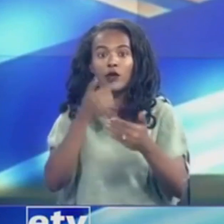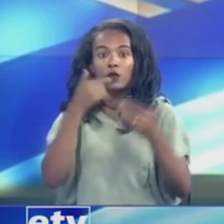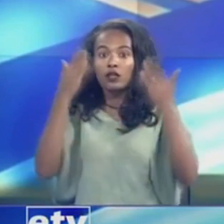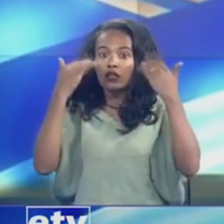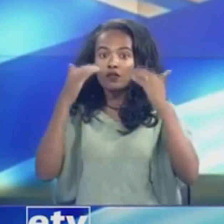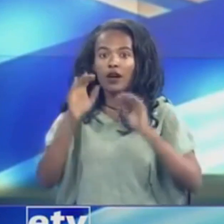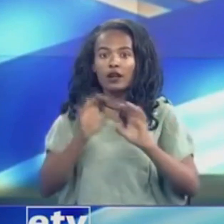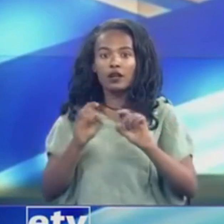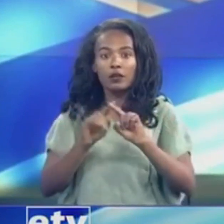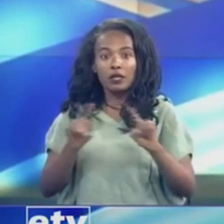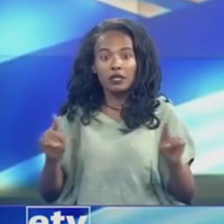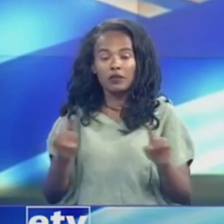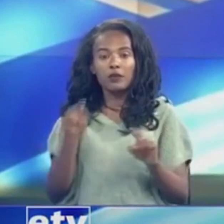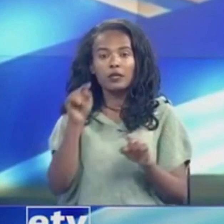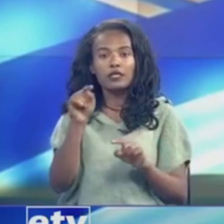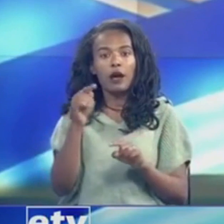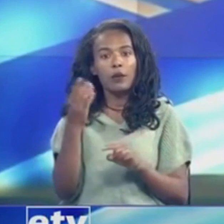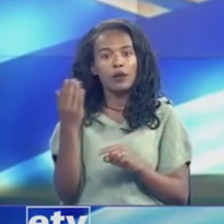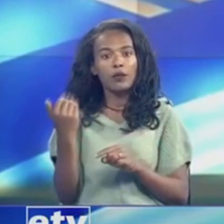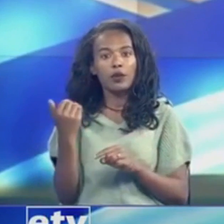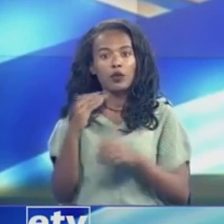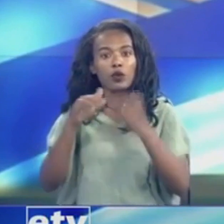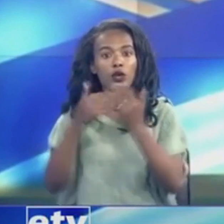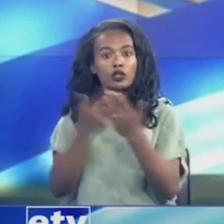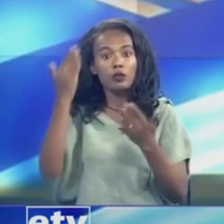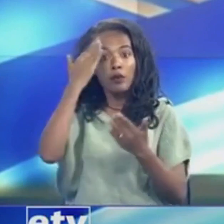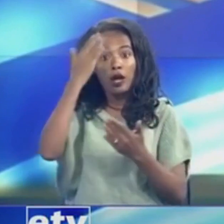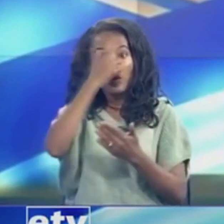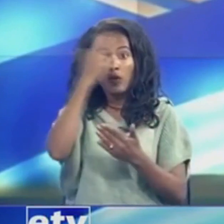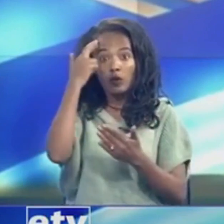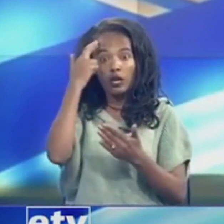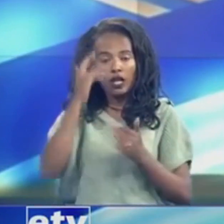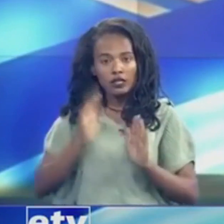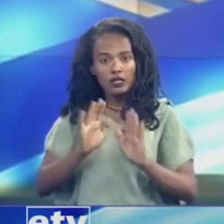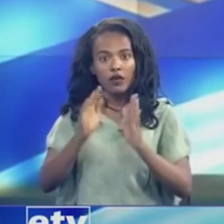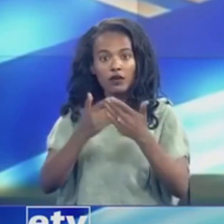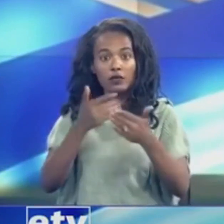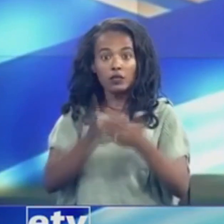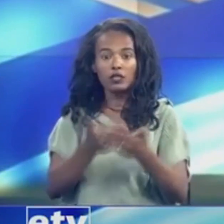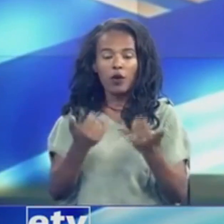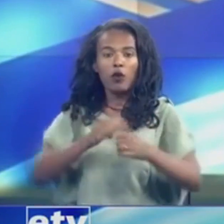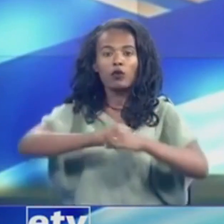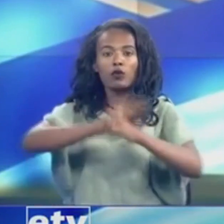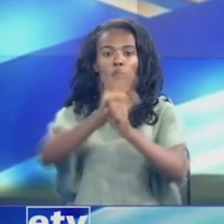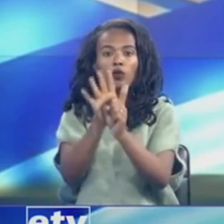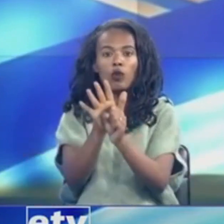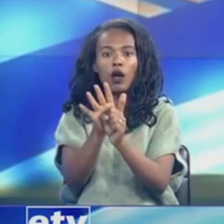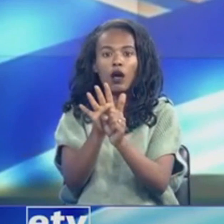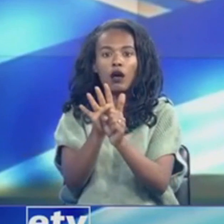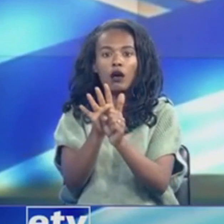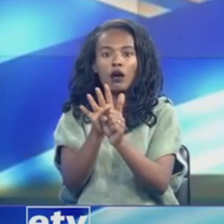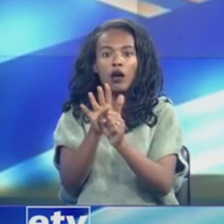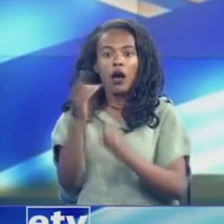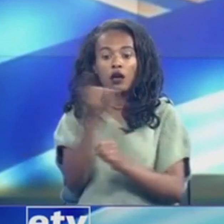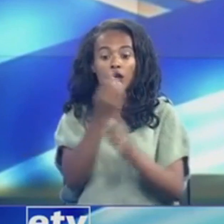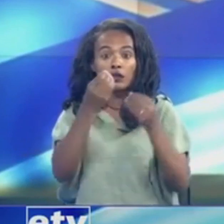ነበር። ነገር ግን በዛ በነበረው ያሁላችን በመናቆም ምክንያት ሲገፋ እዚህ ቢደርስም አሁን ኮሮና